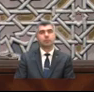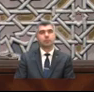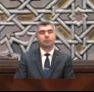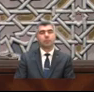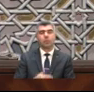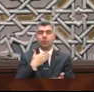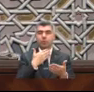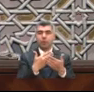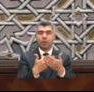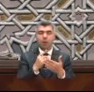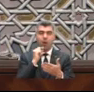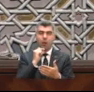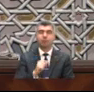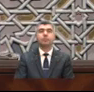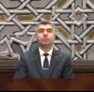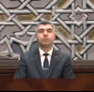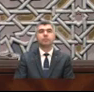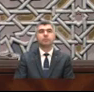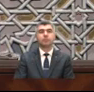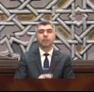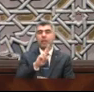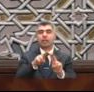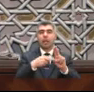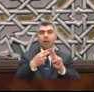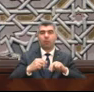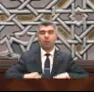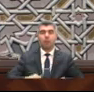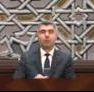شكرا السيد النائب، الجواب سيد الوزير.